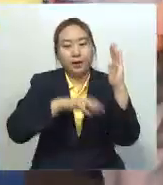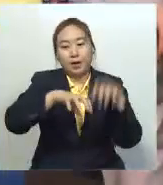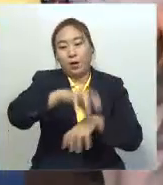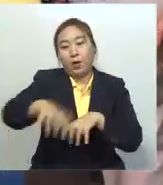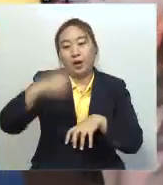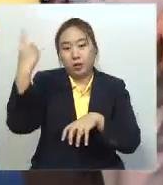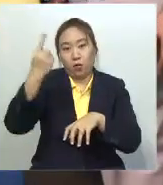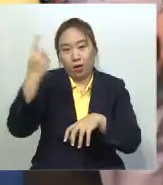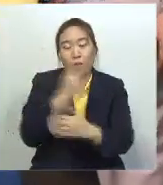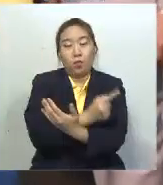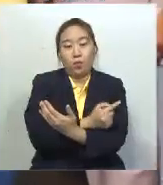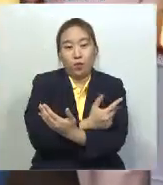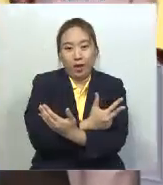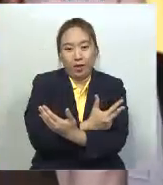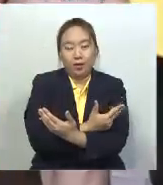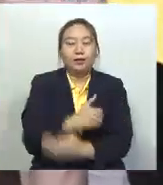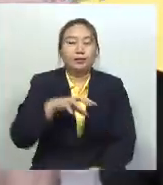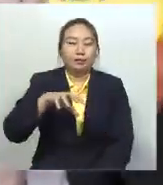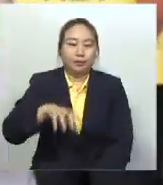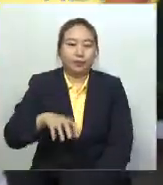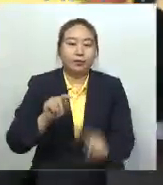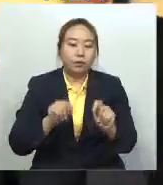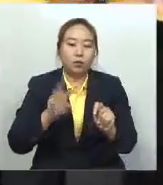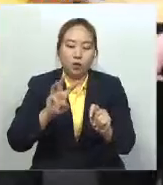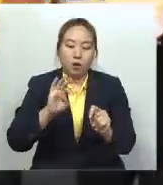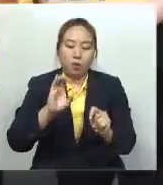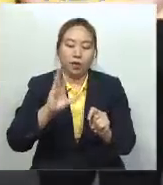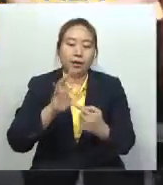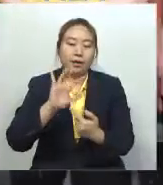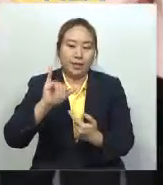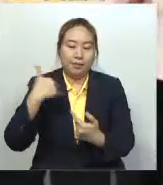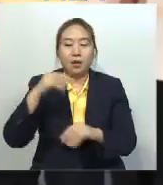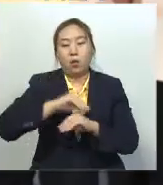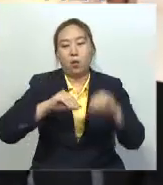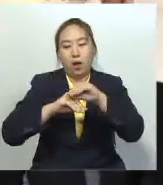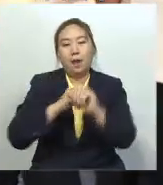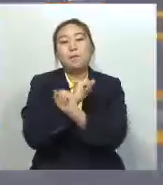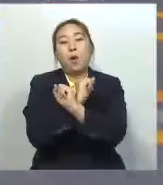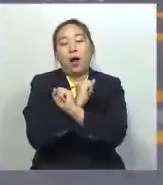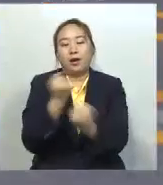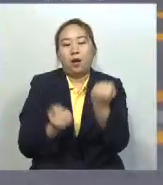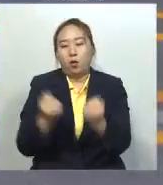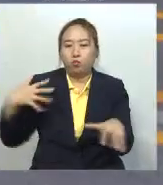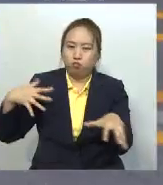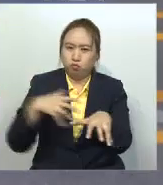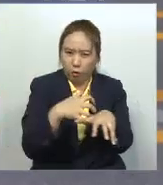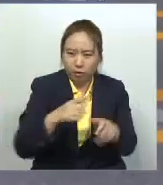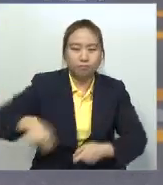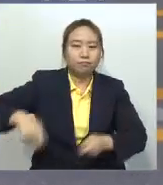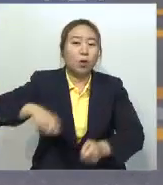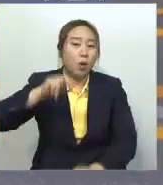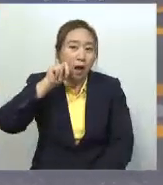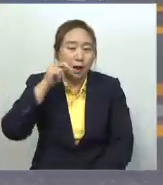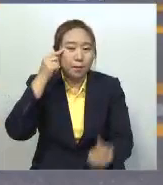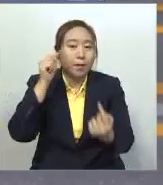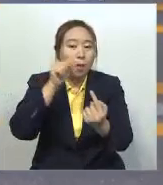สำคัญอย่างจังหวัดภูเก็ตนะครับเทศบาลตำบลวิชัยจัดโครงการป้องกันและลดอุบัติเหตุทางถนนในช่วงเทศกาลสงกรานต์เป้าหม